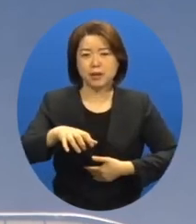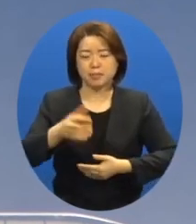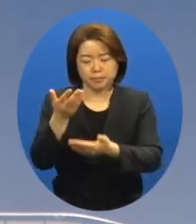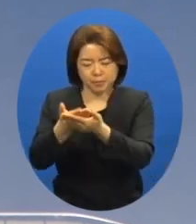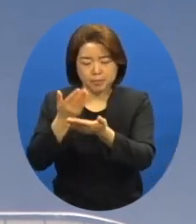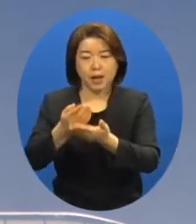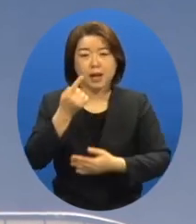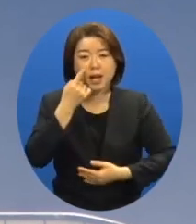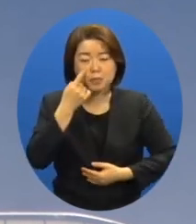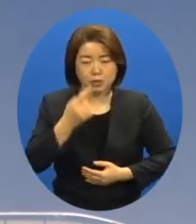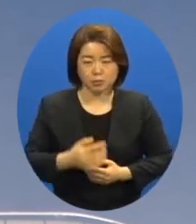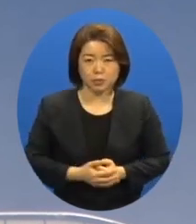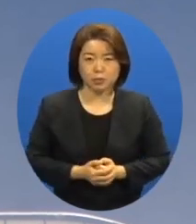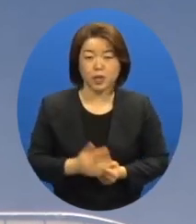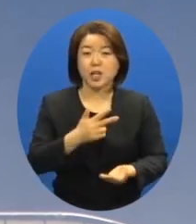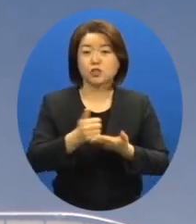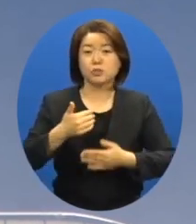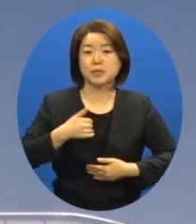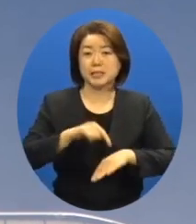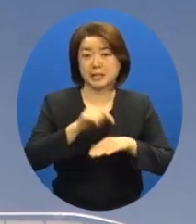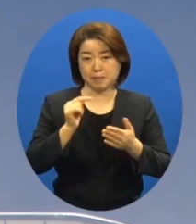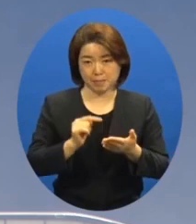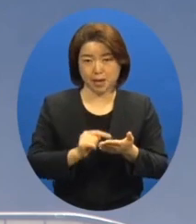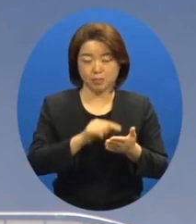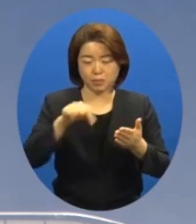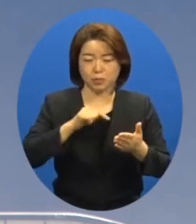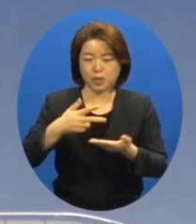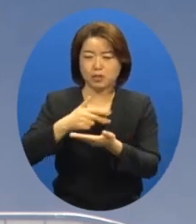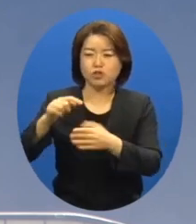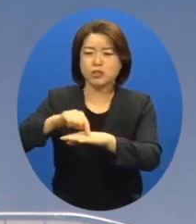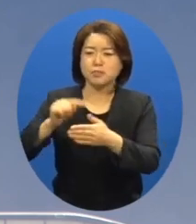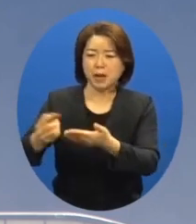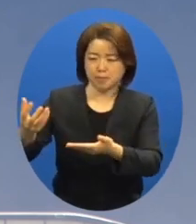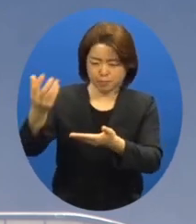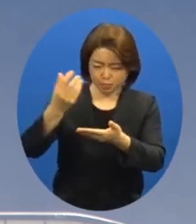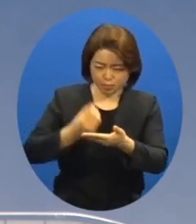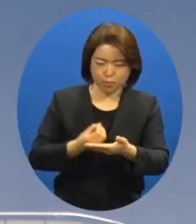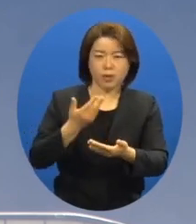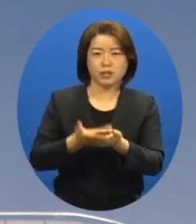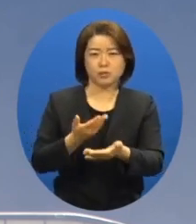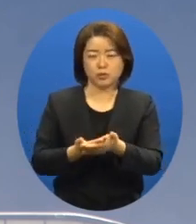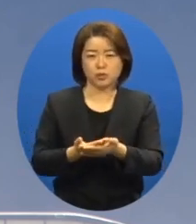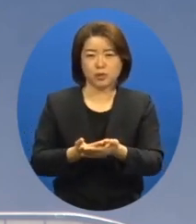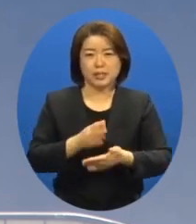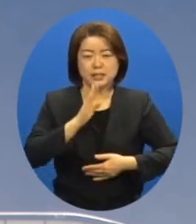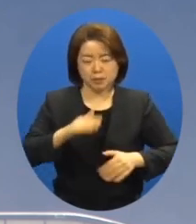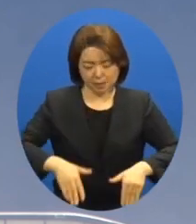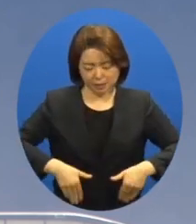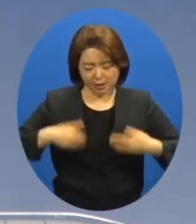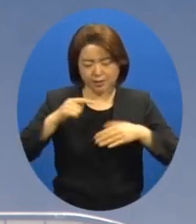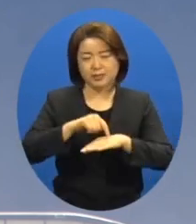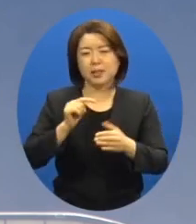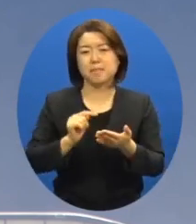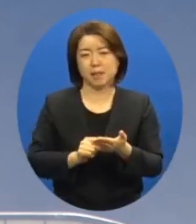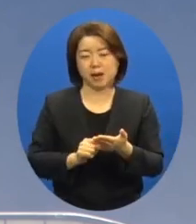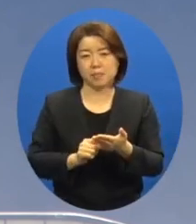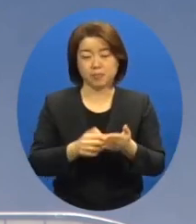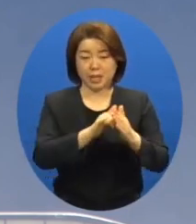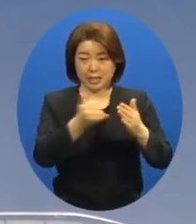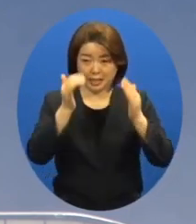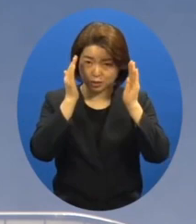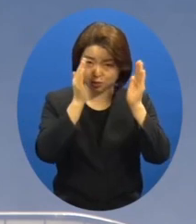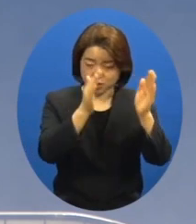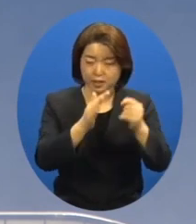주님, 제 마음에 주의 마음을 부어주십시오. 정말 따뜻한 마음, 가족을